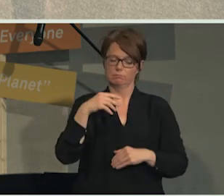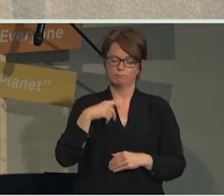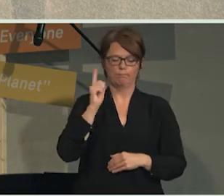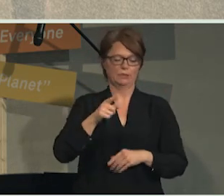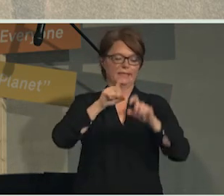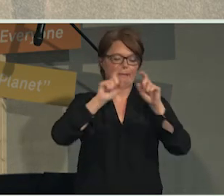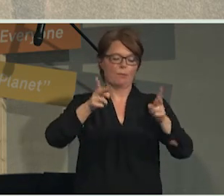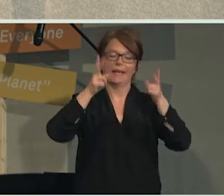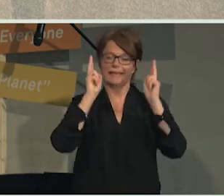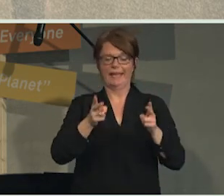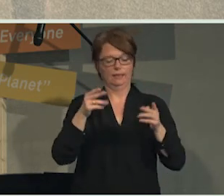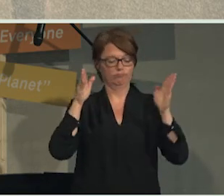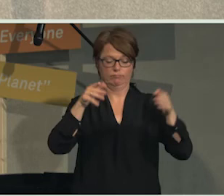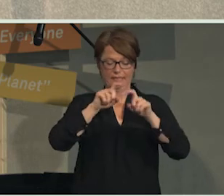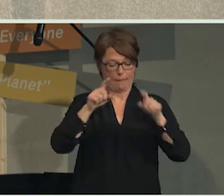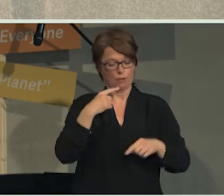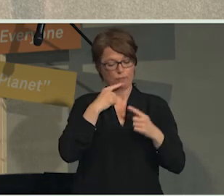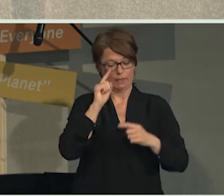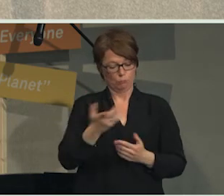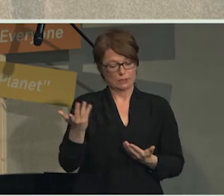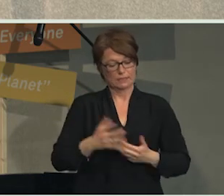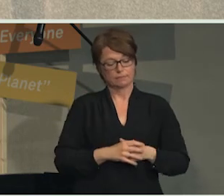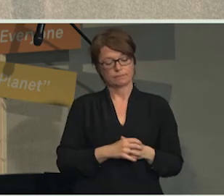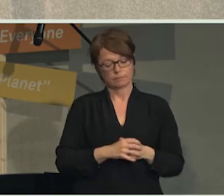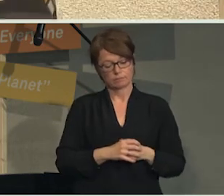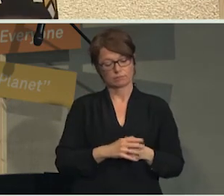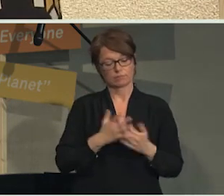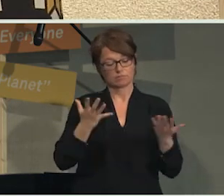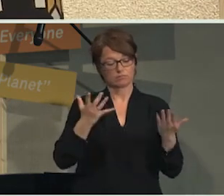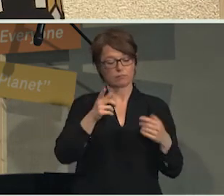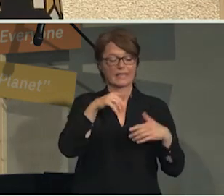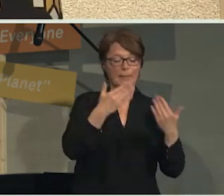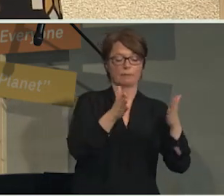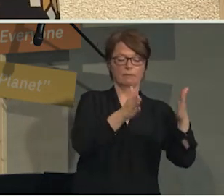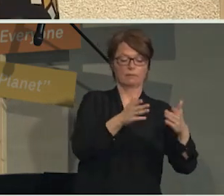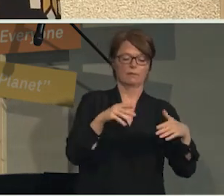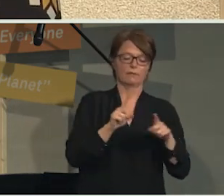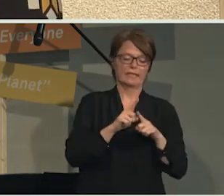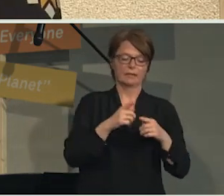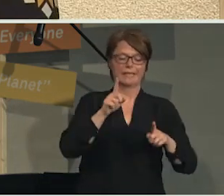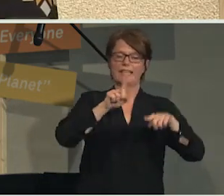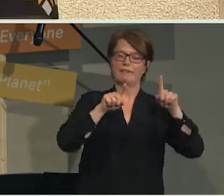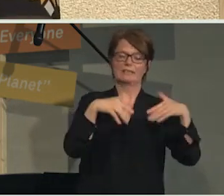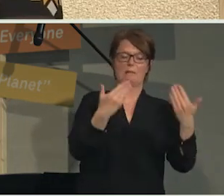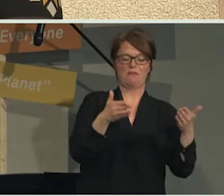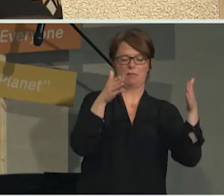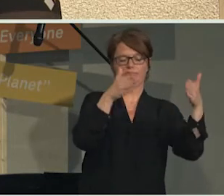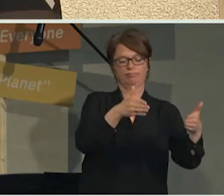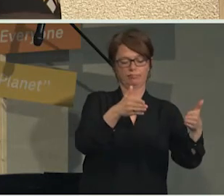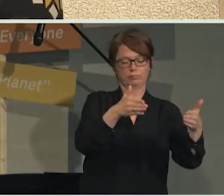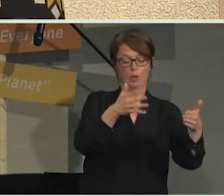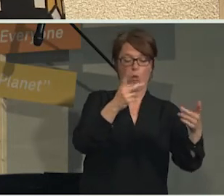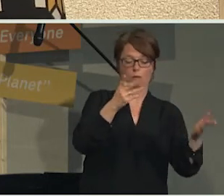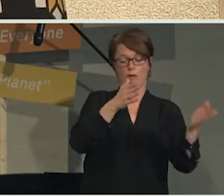sogenannter türkischer Herkunft in einem Land, in dem aber die meisten der ersten Generation türkischer und kurdischer